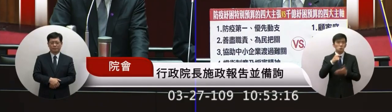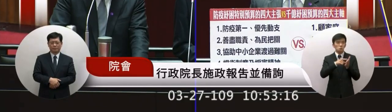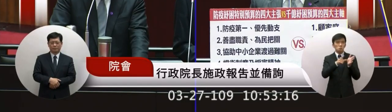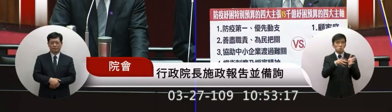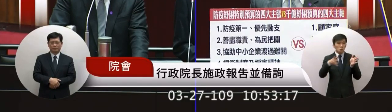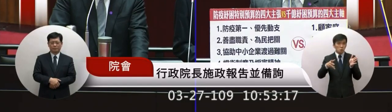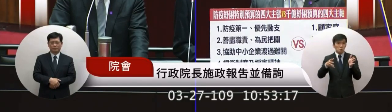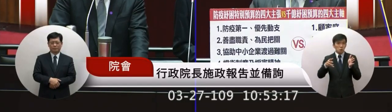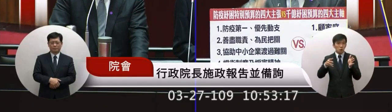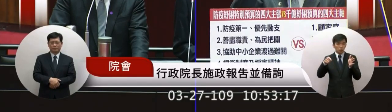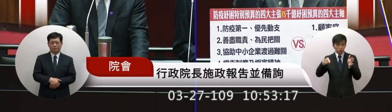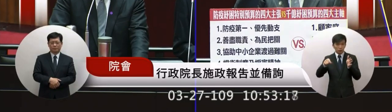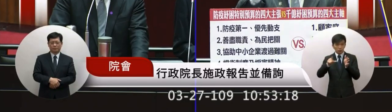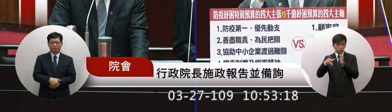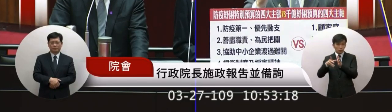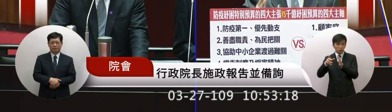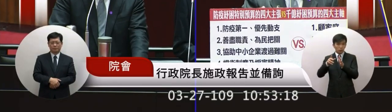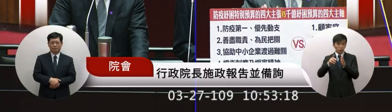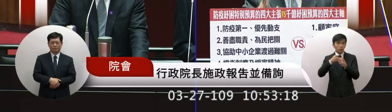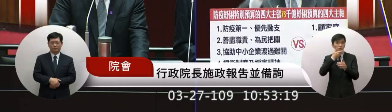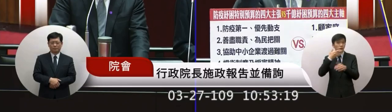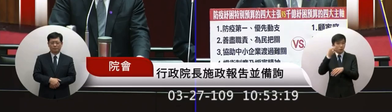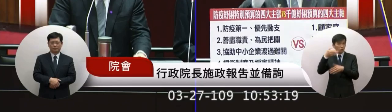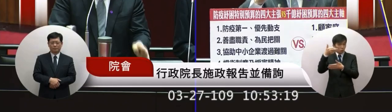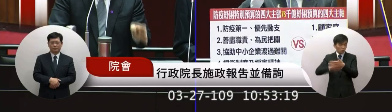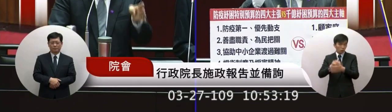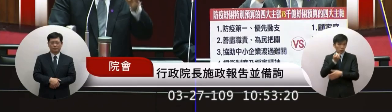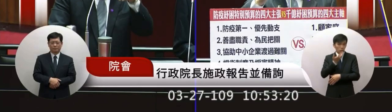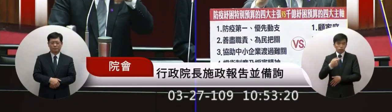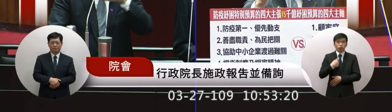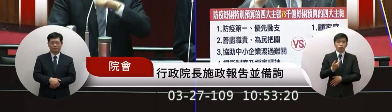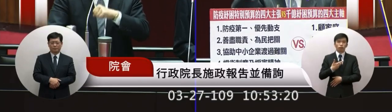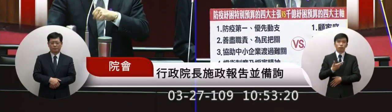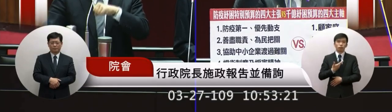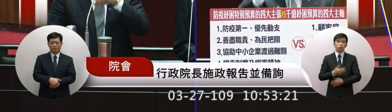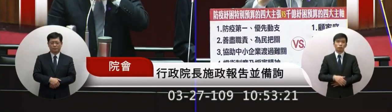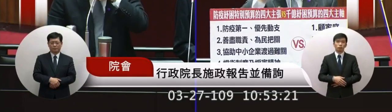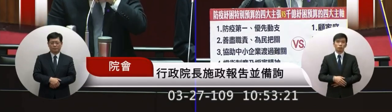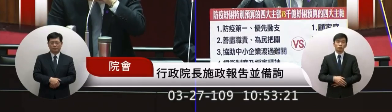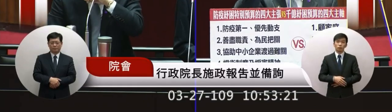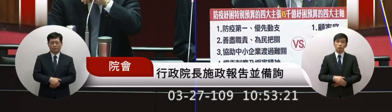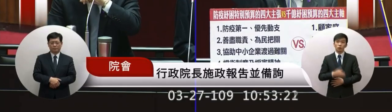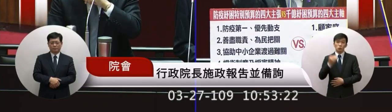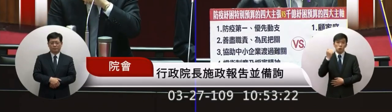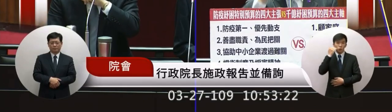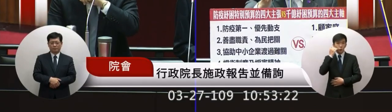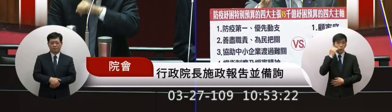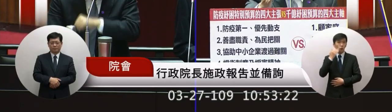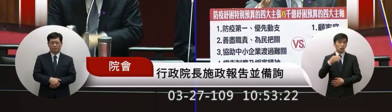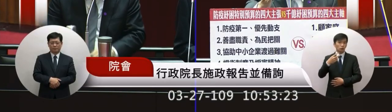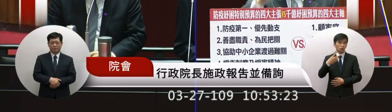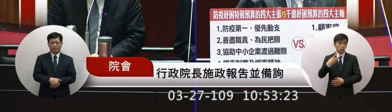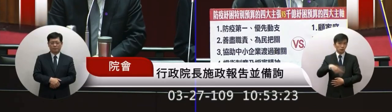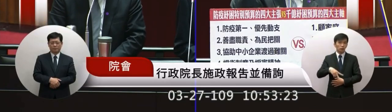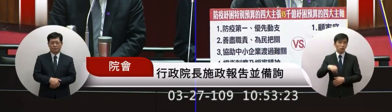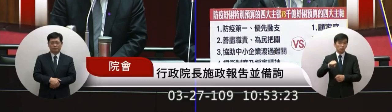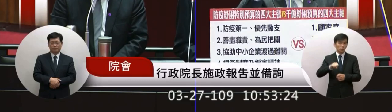啦，但是伫我的立场上，若假设无牵涉到，还要再爱